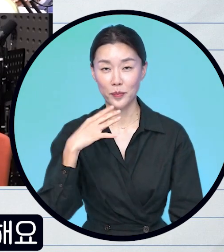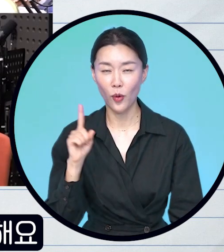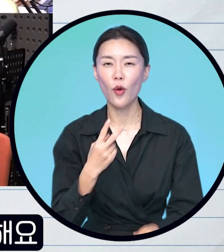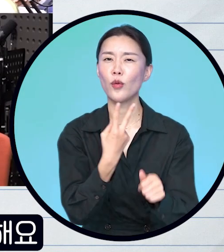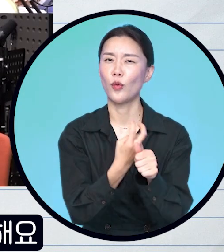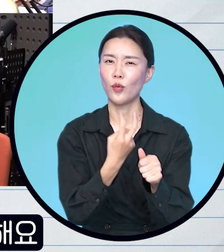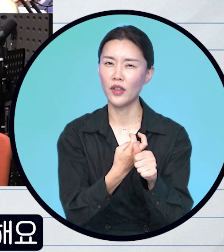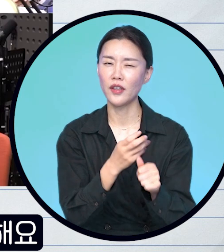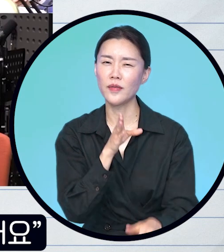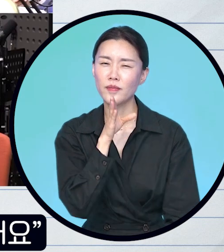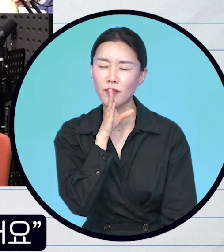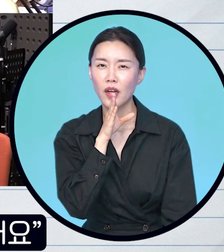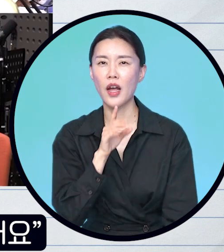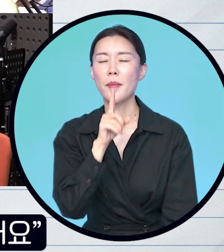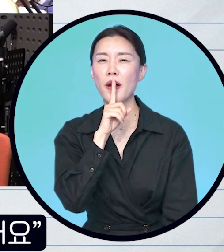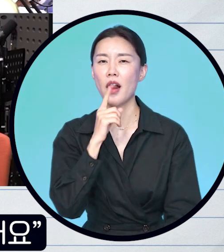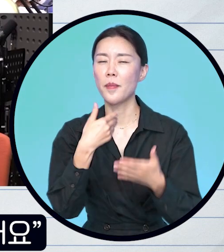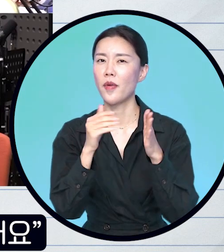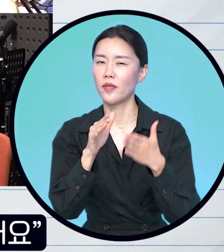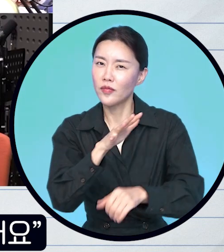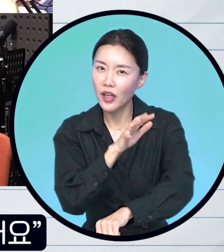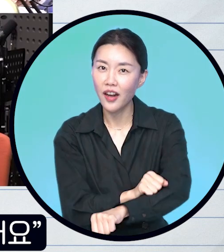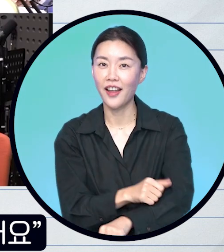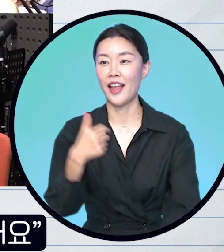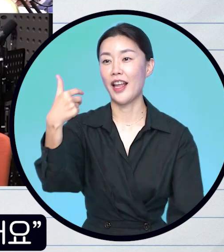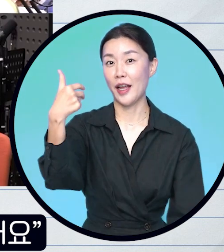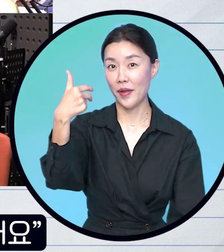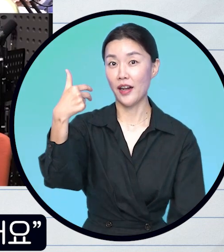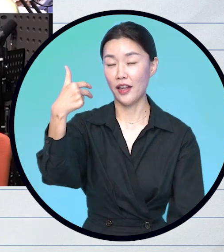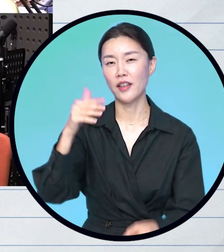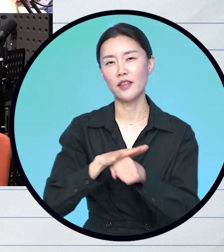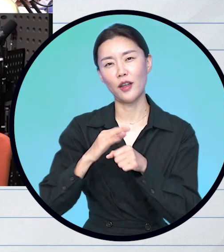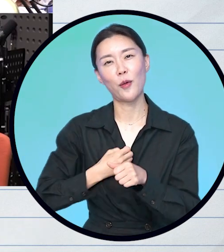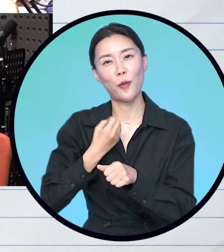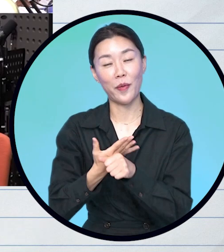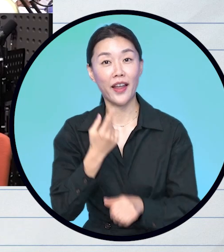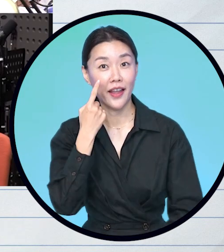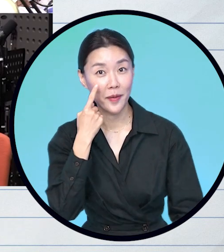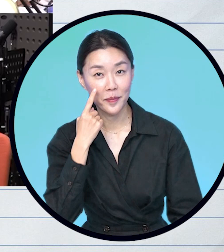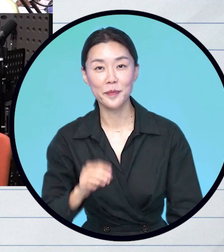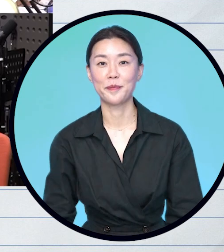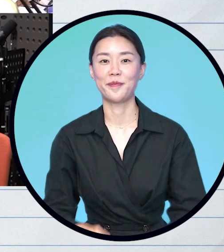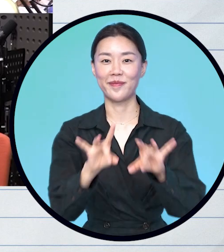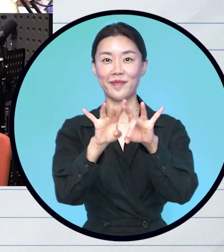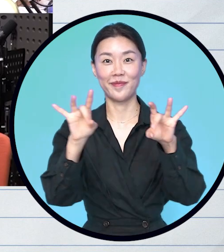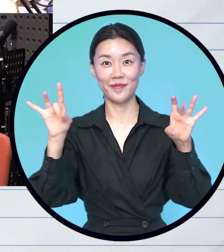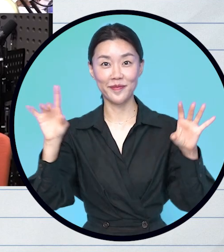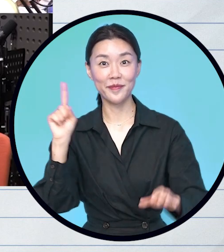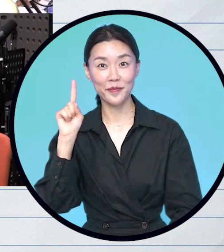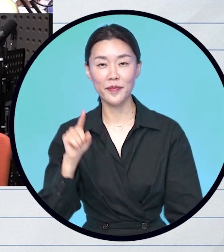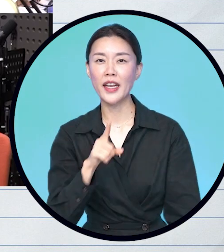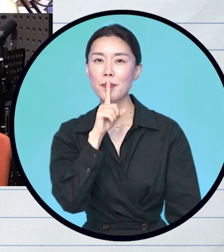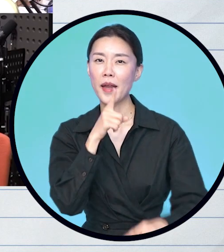토끼이들 반전대 잘해요. 그리고 카메라 보고 사랑 고백해주면 좋겠어요 하셨는데 저희 한 분씩 혹시